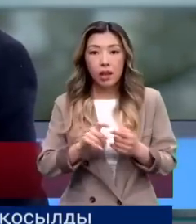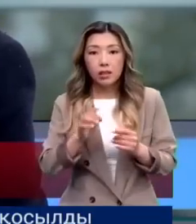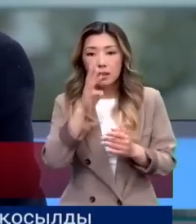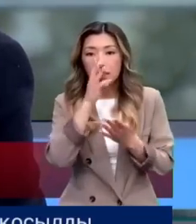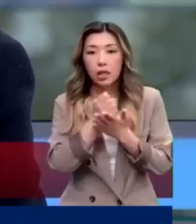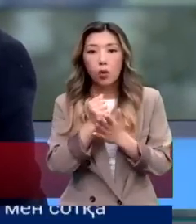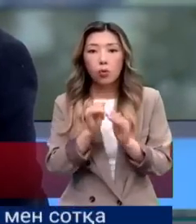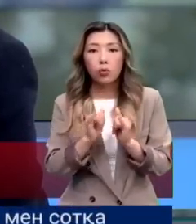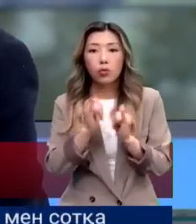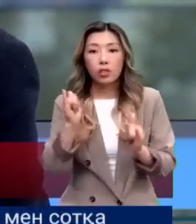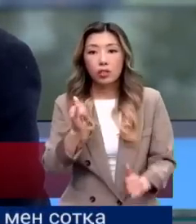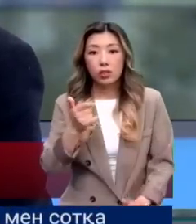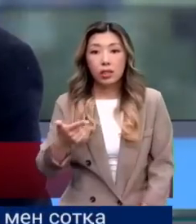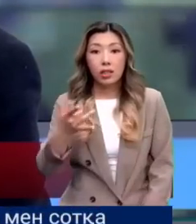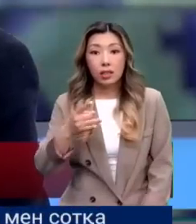наших граждан,